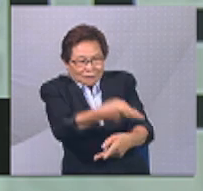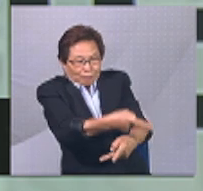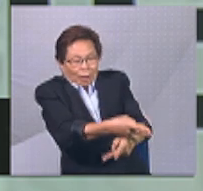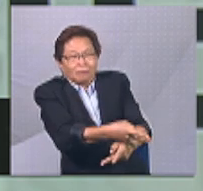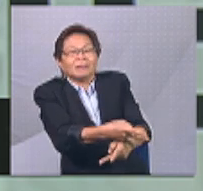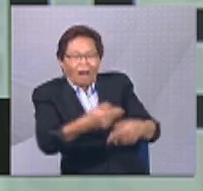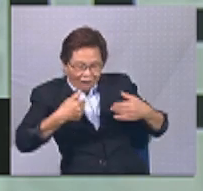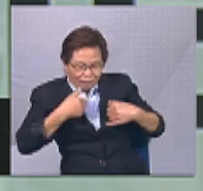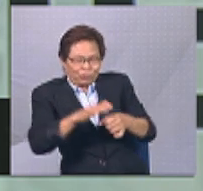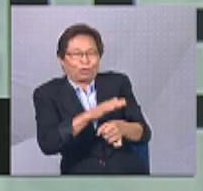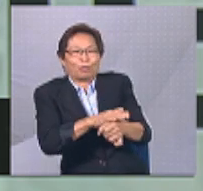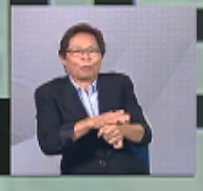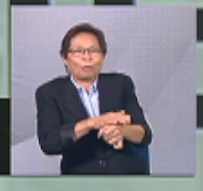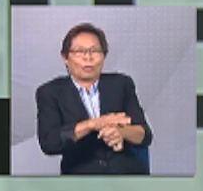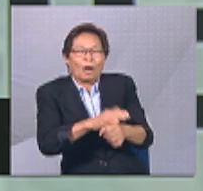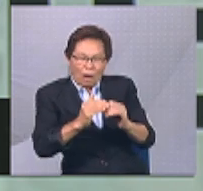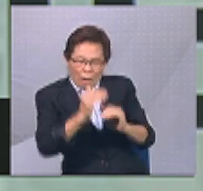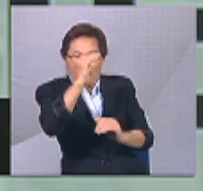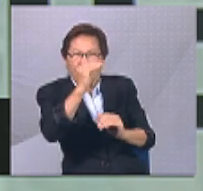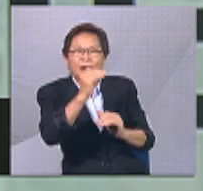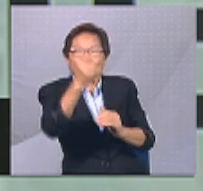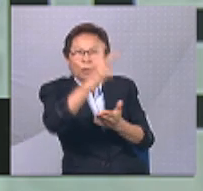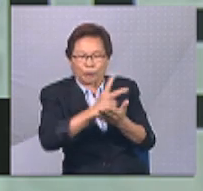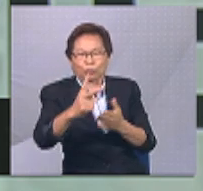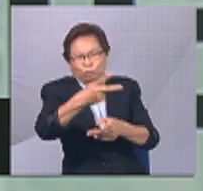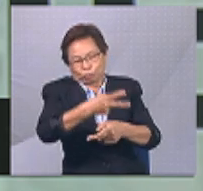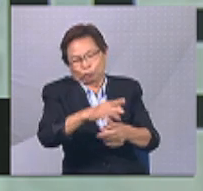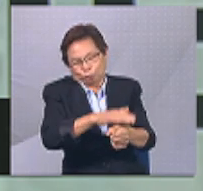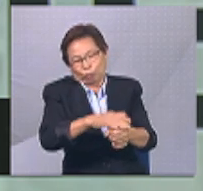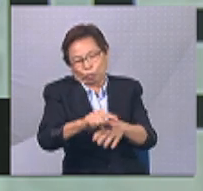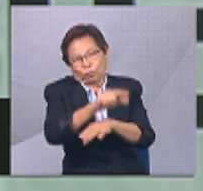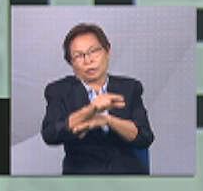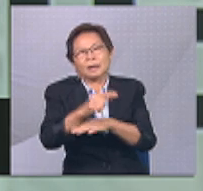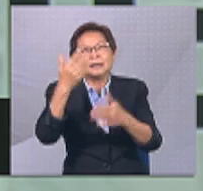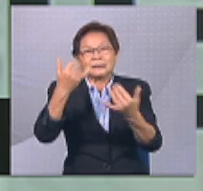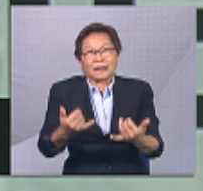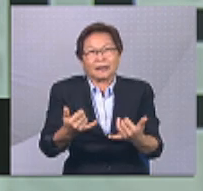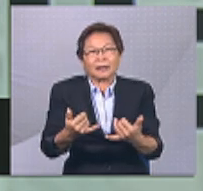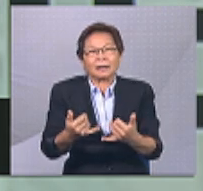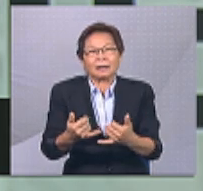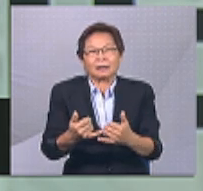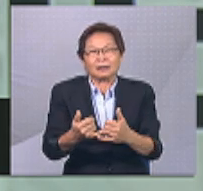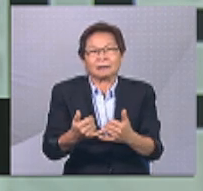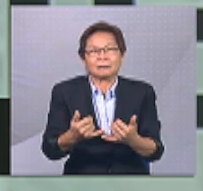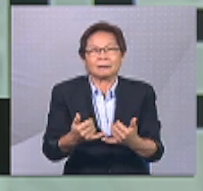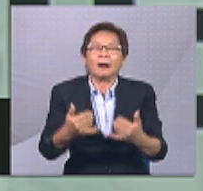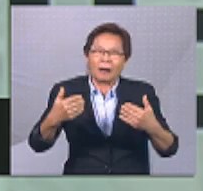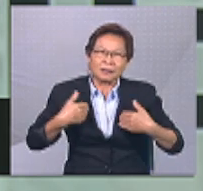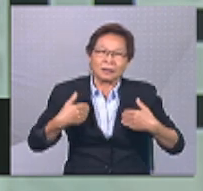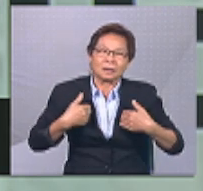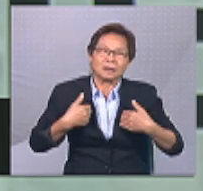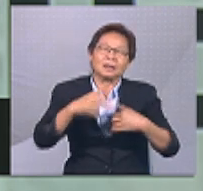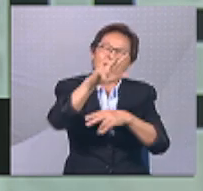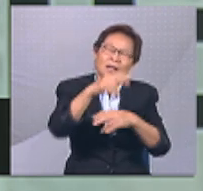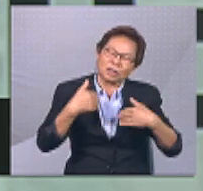ada sekurang-kurangnya lebih daripada 2 minggu. Tapi sekarang ni stok kita kalau kita ikut hari lebih daripada tu. Ada yang 30